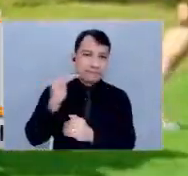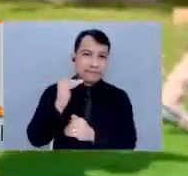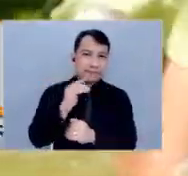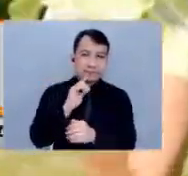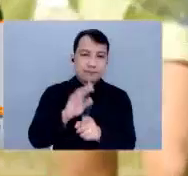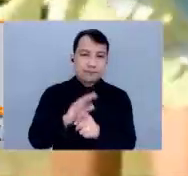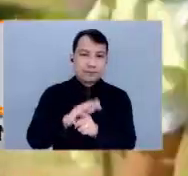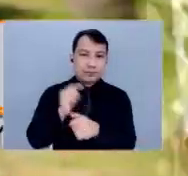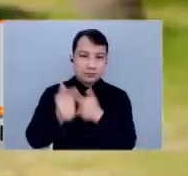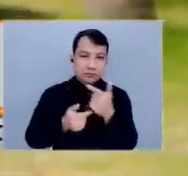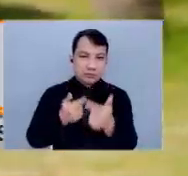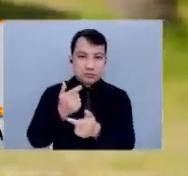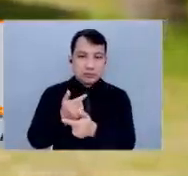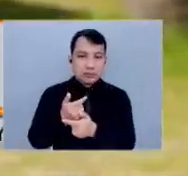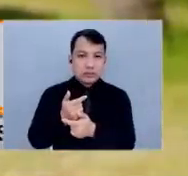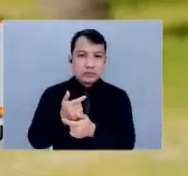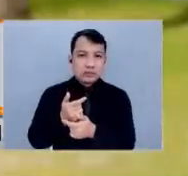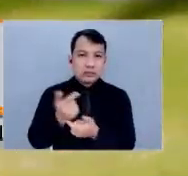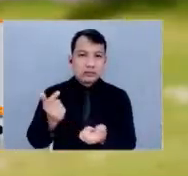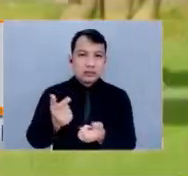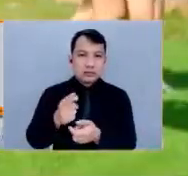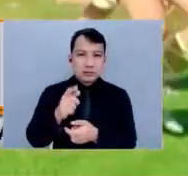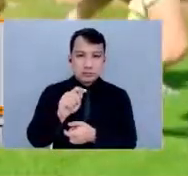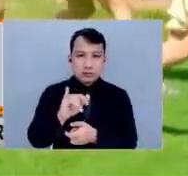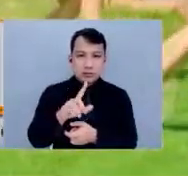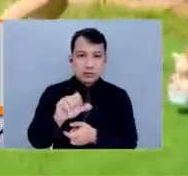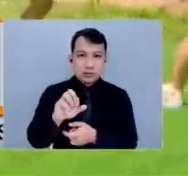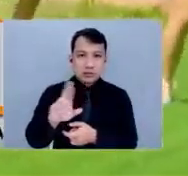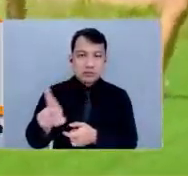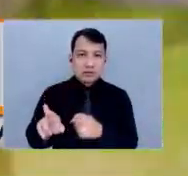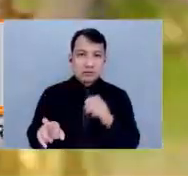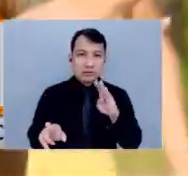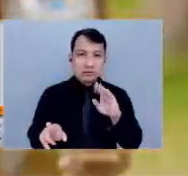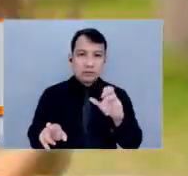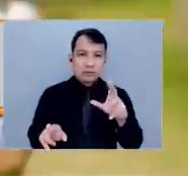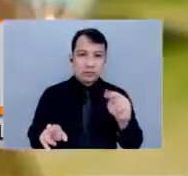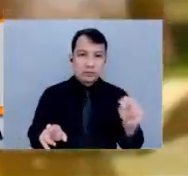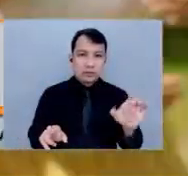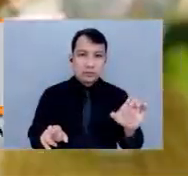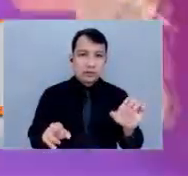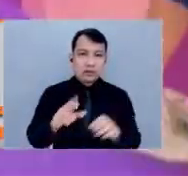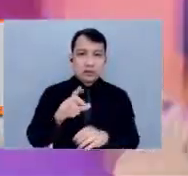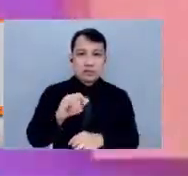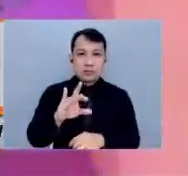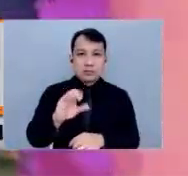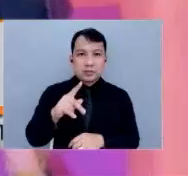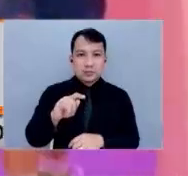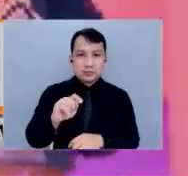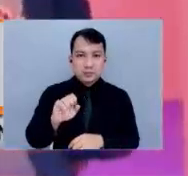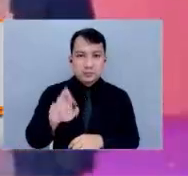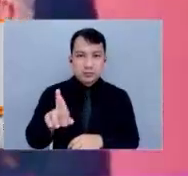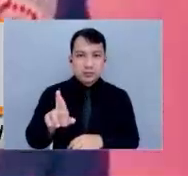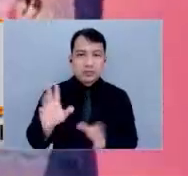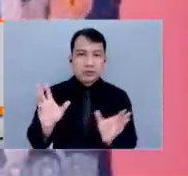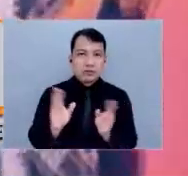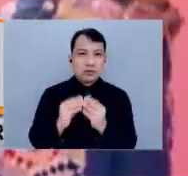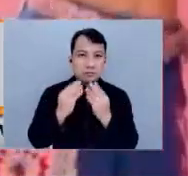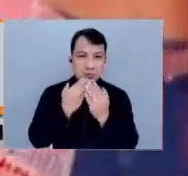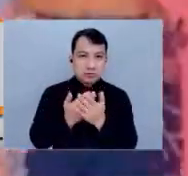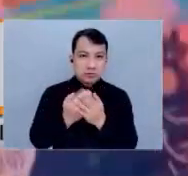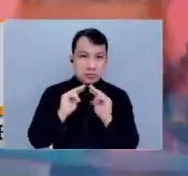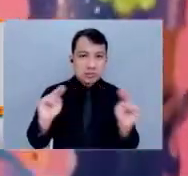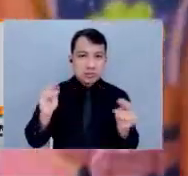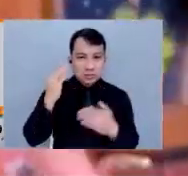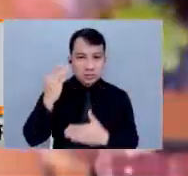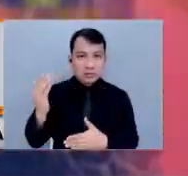global superstar na sina Taylor Swift, Beyonce at Sabrina Carpenter. Ang good news na ito sumabay sa